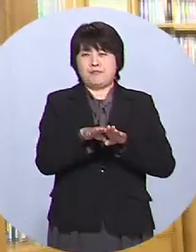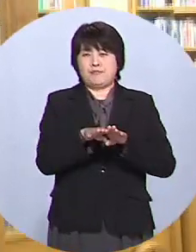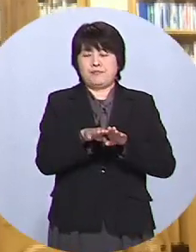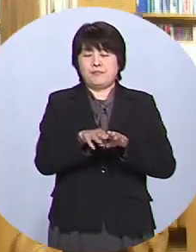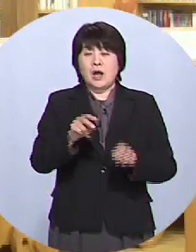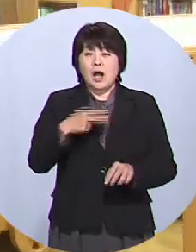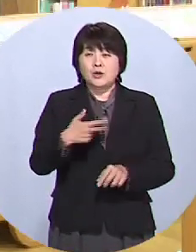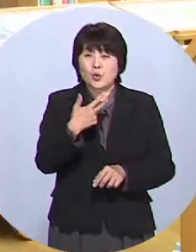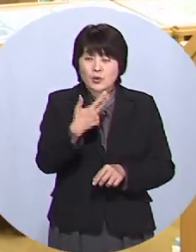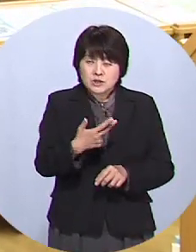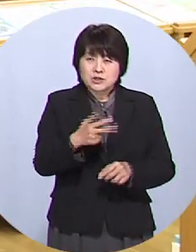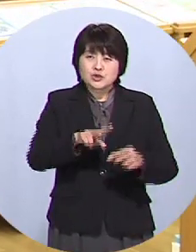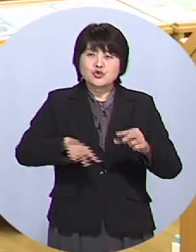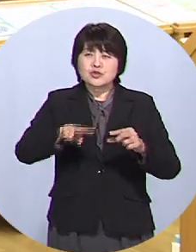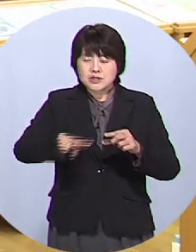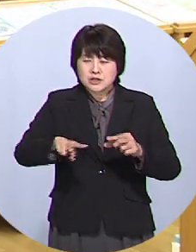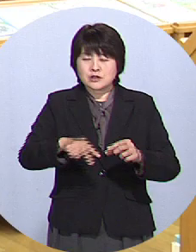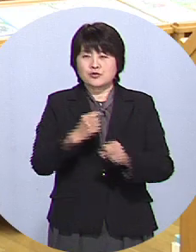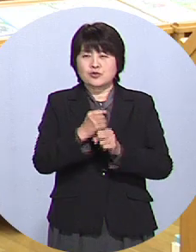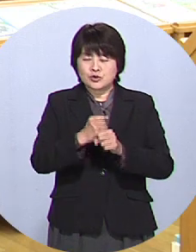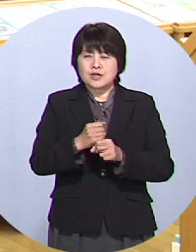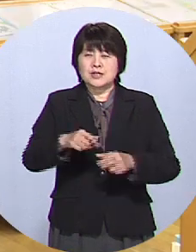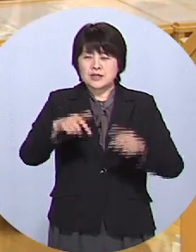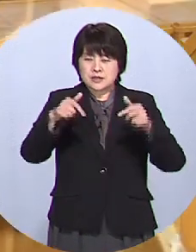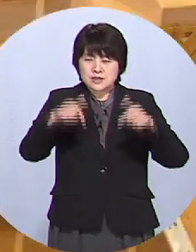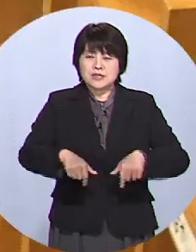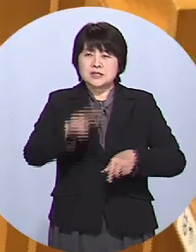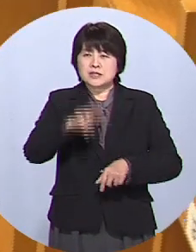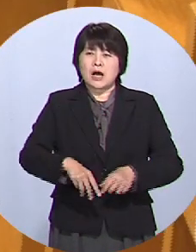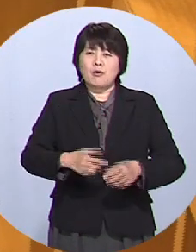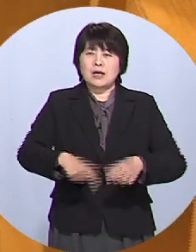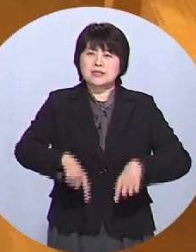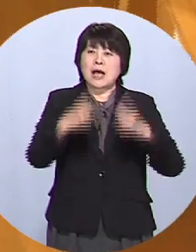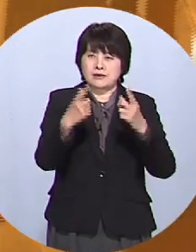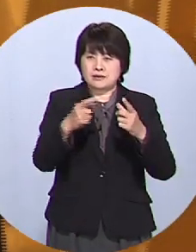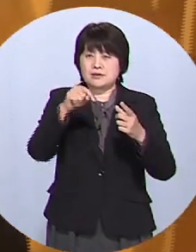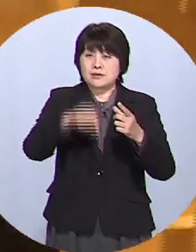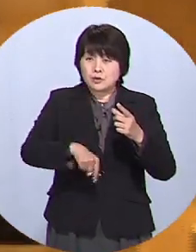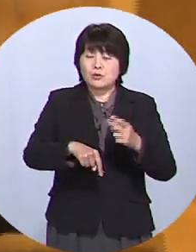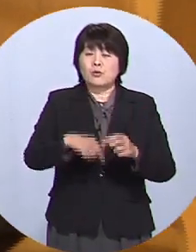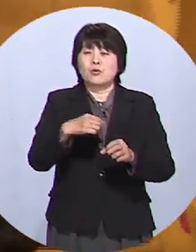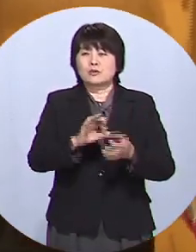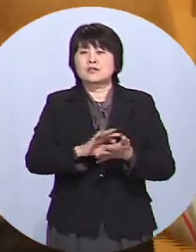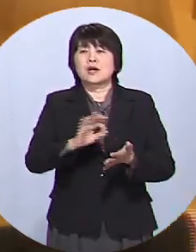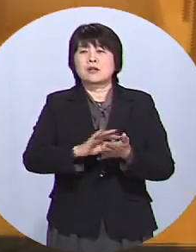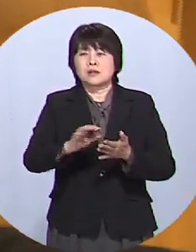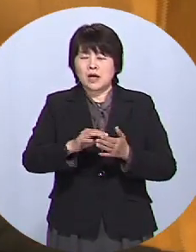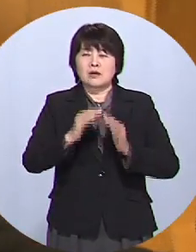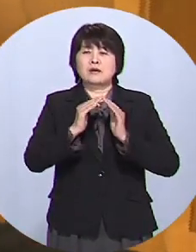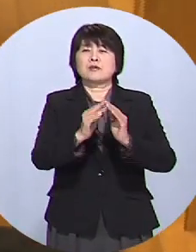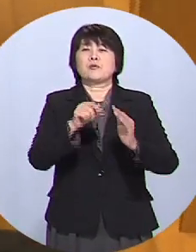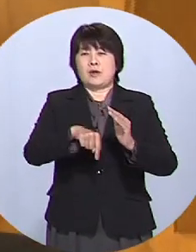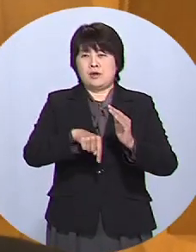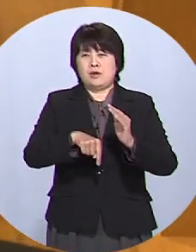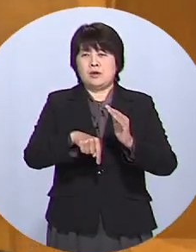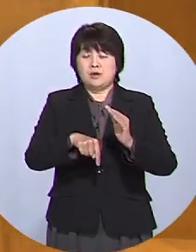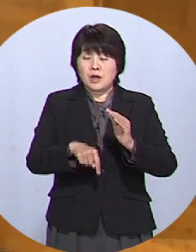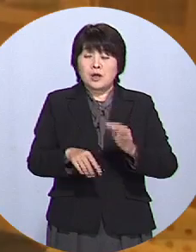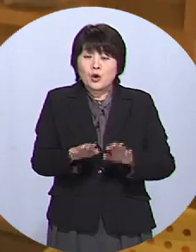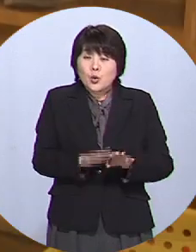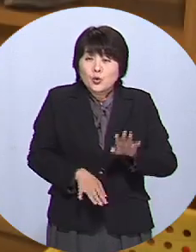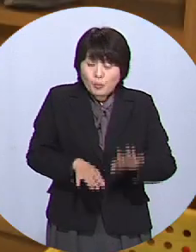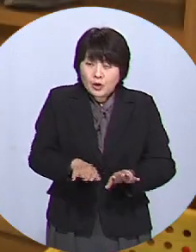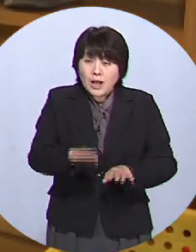市を中心に生産される木材、西川材を使ったログハウス風の建物で、小さい子どもがハイハイ